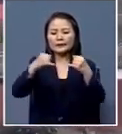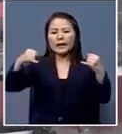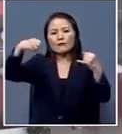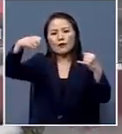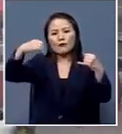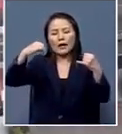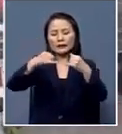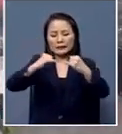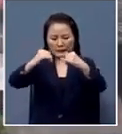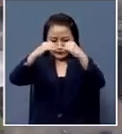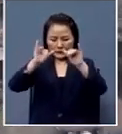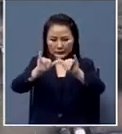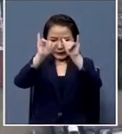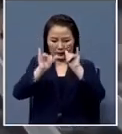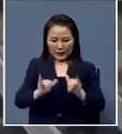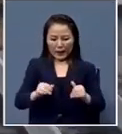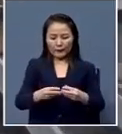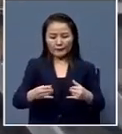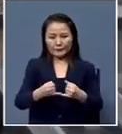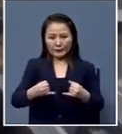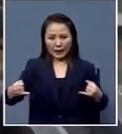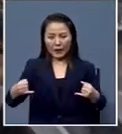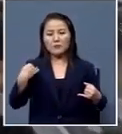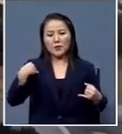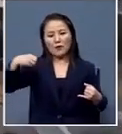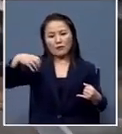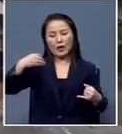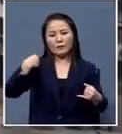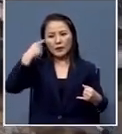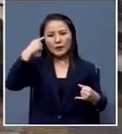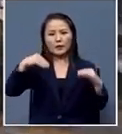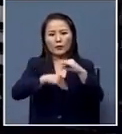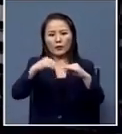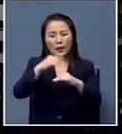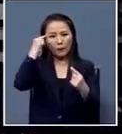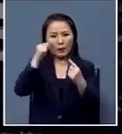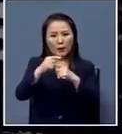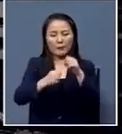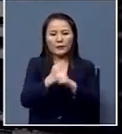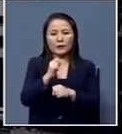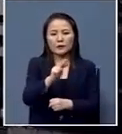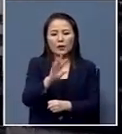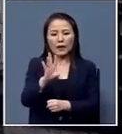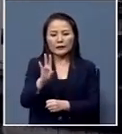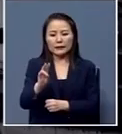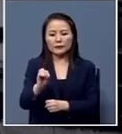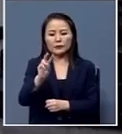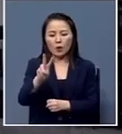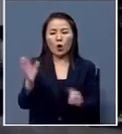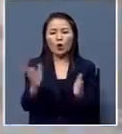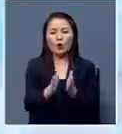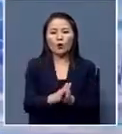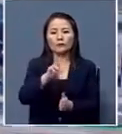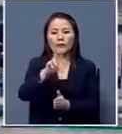าอากาศเป็นสายไฟฟ้าใต้ดินของ MEA ได้กำหนดเป้าหมายการก่อสร้างให้แล้วเสร็จภายในปี2572รวมระยะ